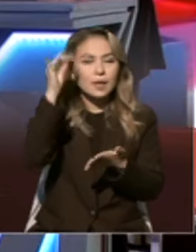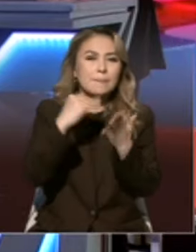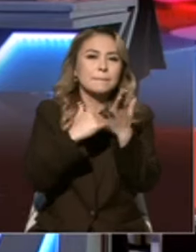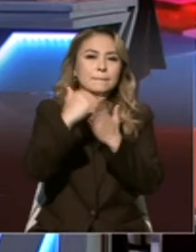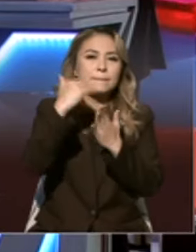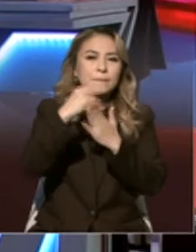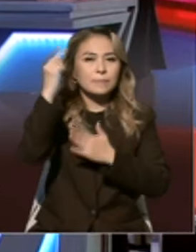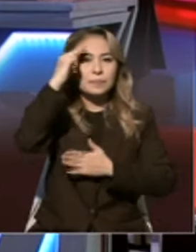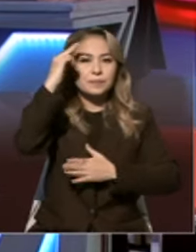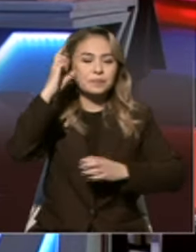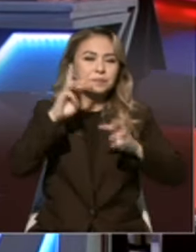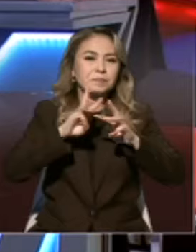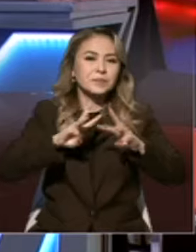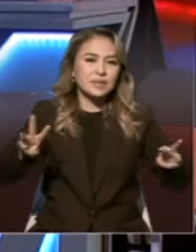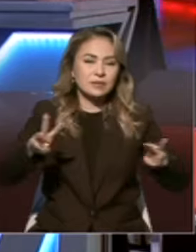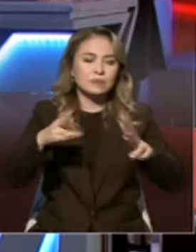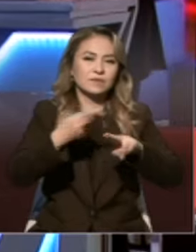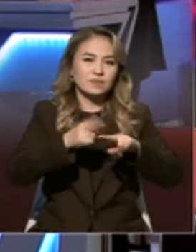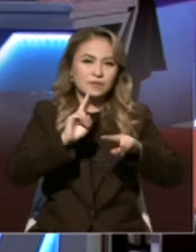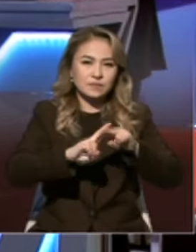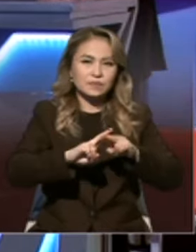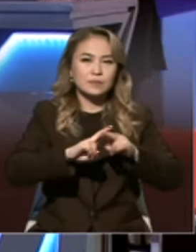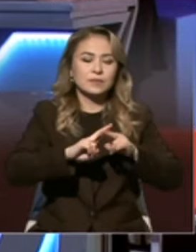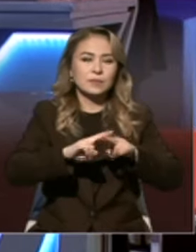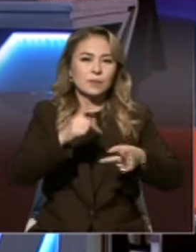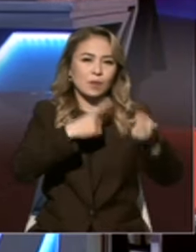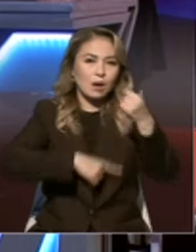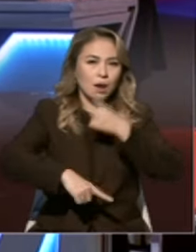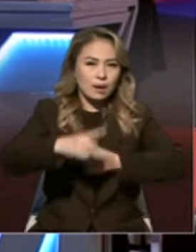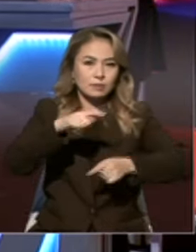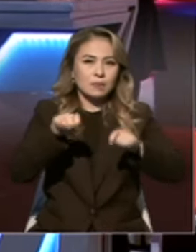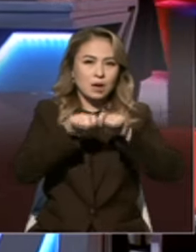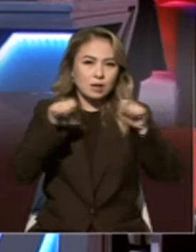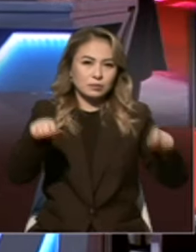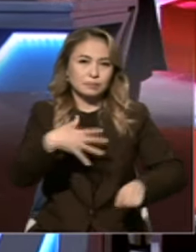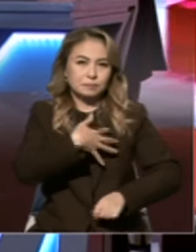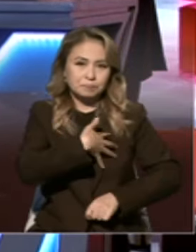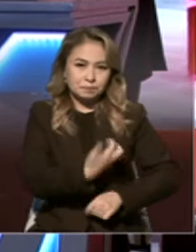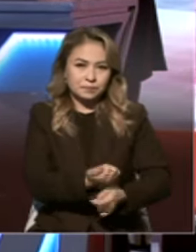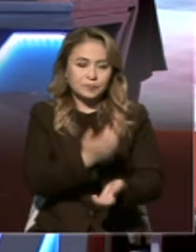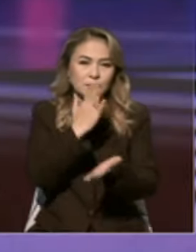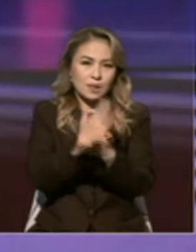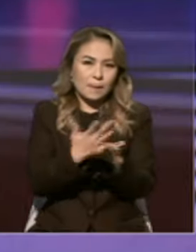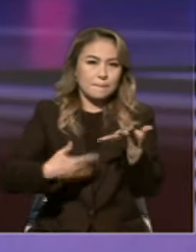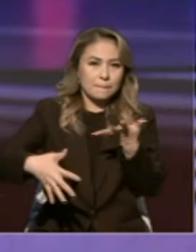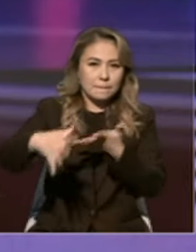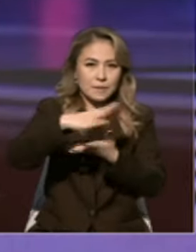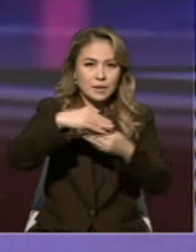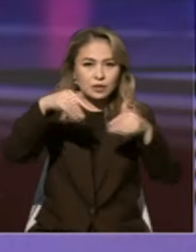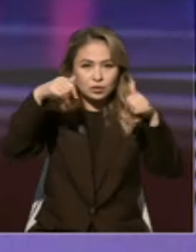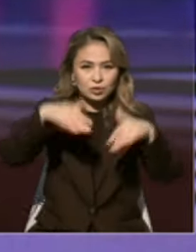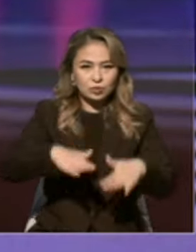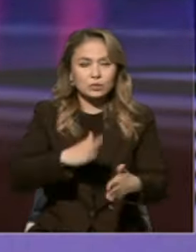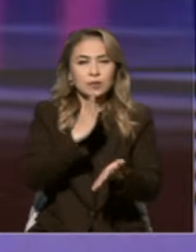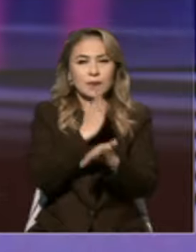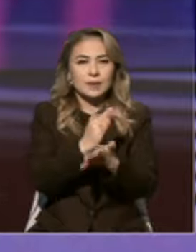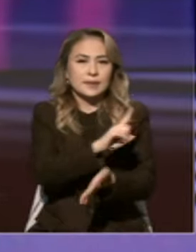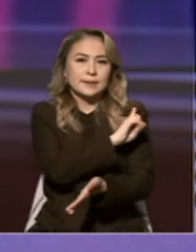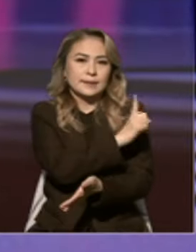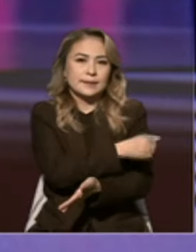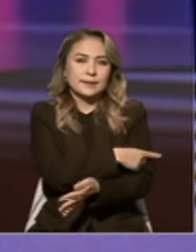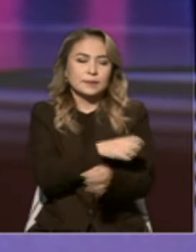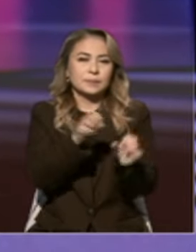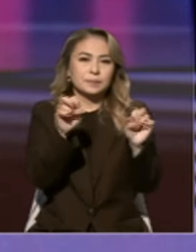білім министрлігі енді қазір соны қайтадан ашамыз деп талпынып жатыр ғой. Бірақ ол барлығын шешетініне барлығын шешетін мықты